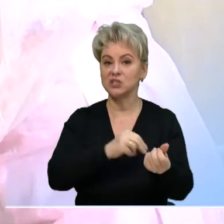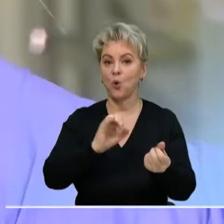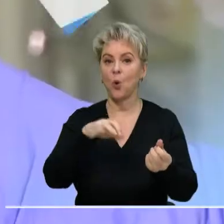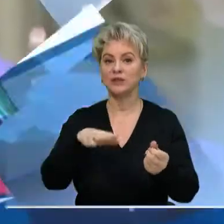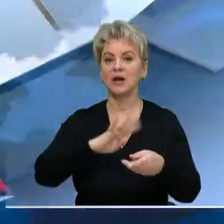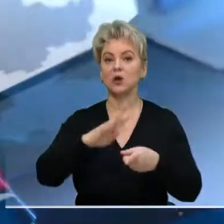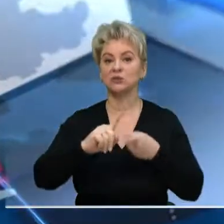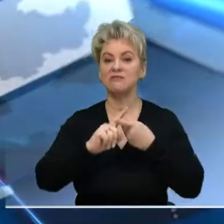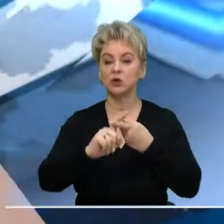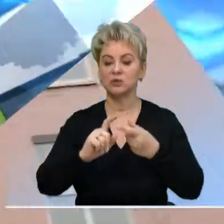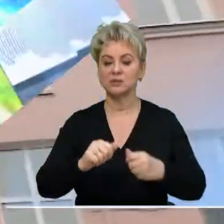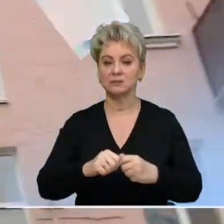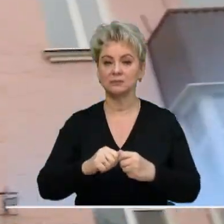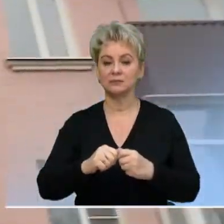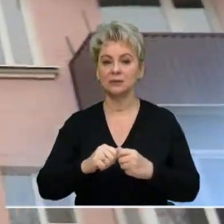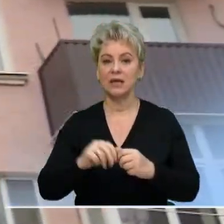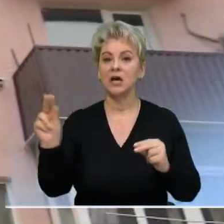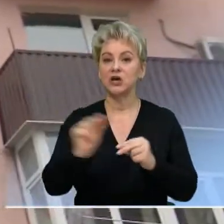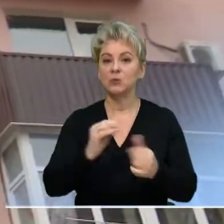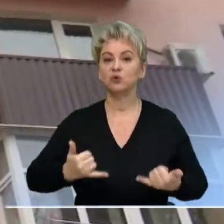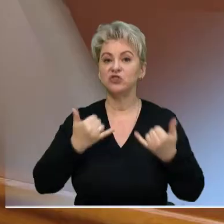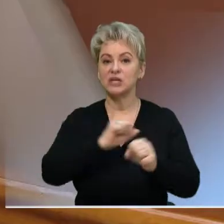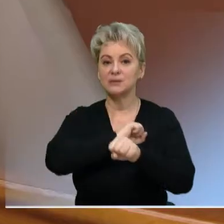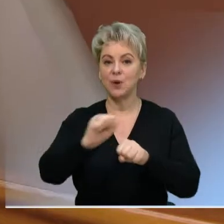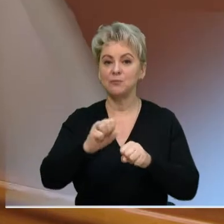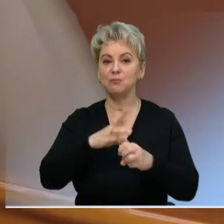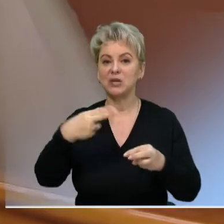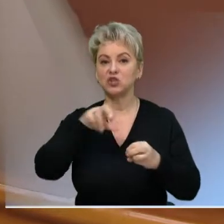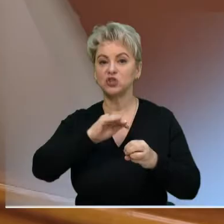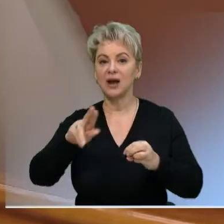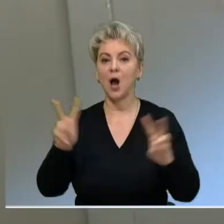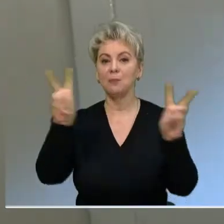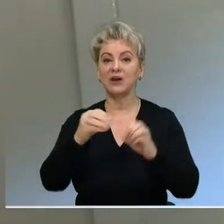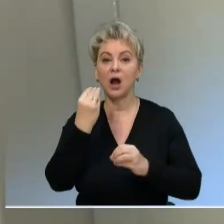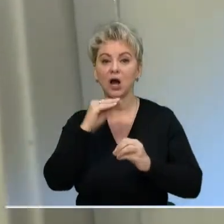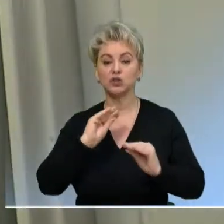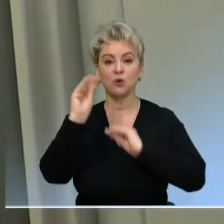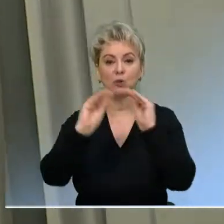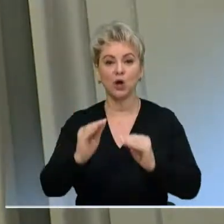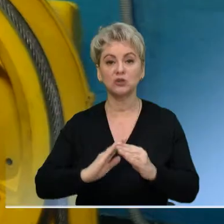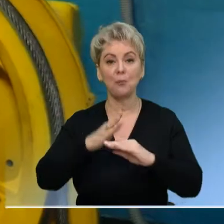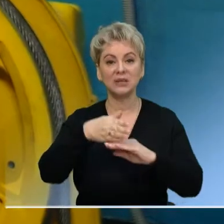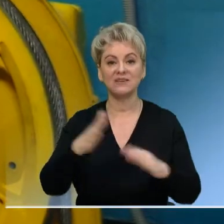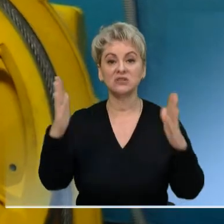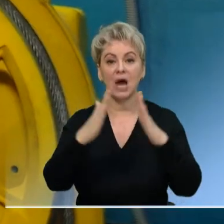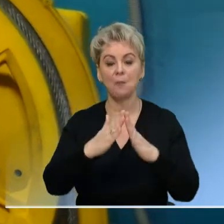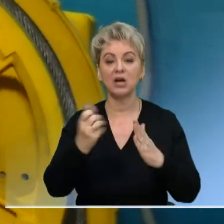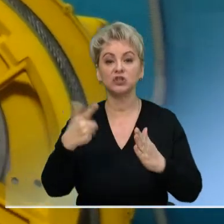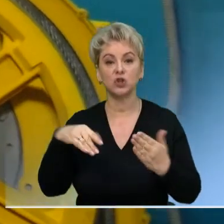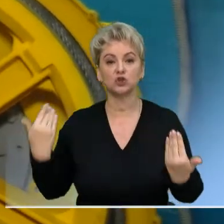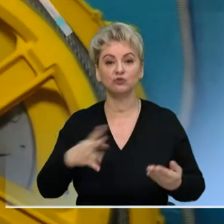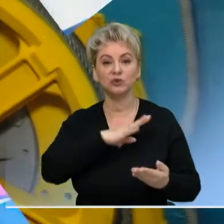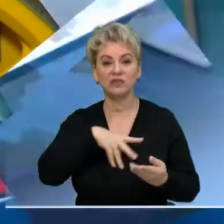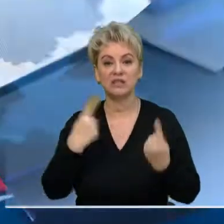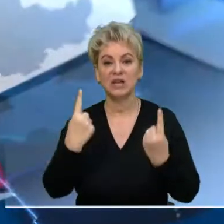от коронавируса. Ремонт в честь победы. МинЖКХ проверила качество благоустройства подъездов в домах, где живут